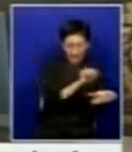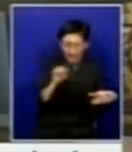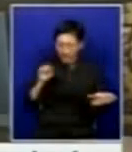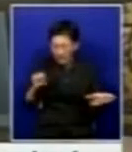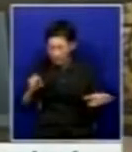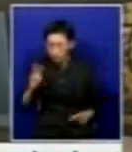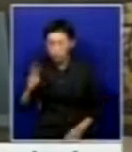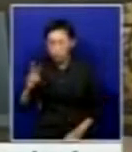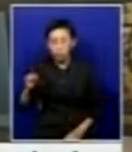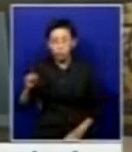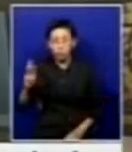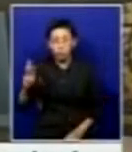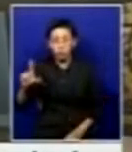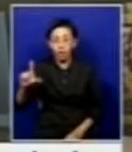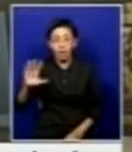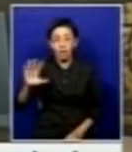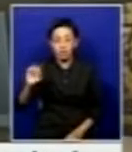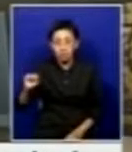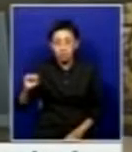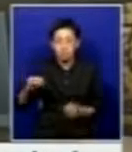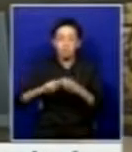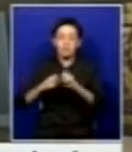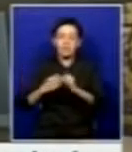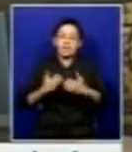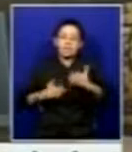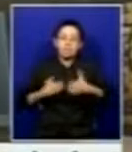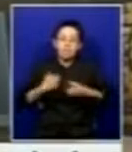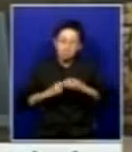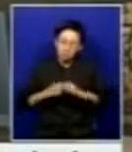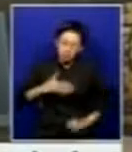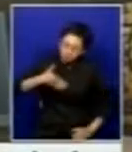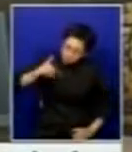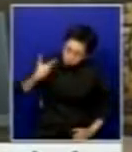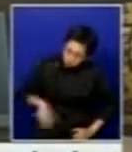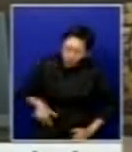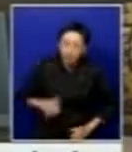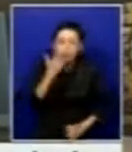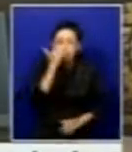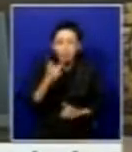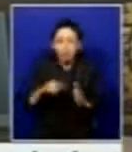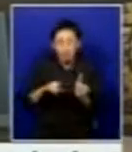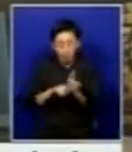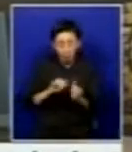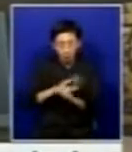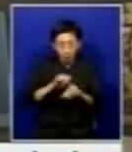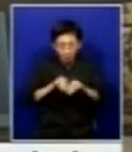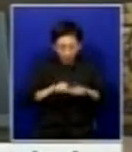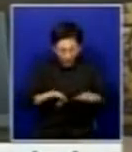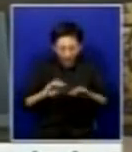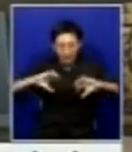66,500,000 คนได้รับผลกระทบเดือดร้อนจากพิษของมาตรการของรัฐครับ